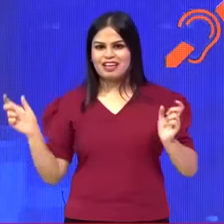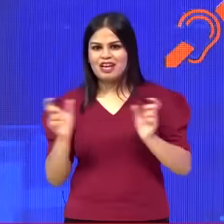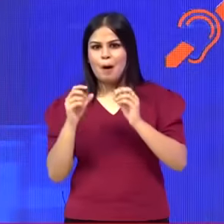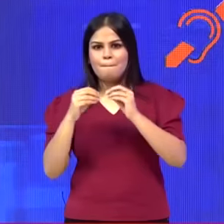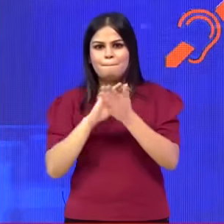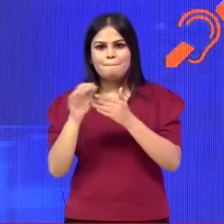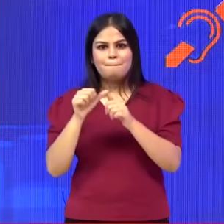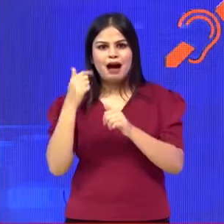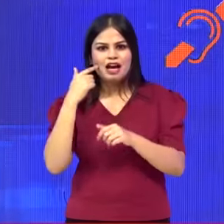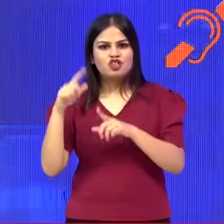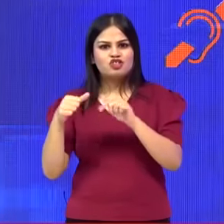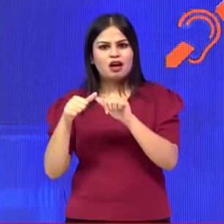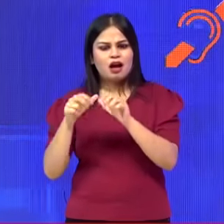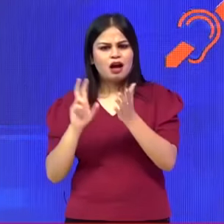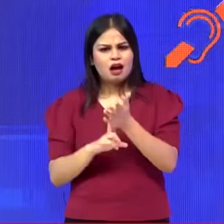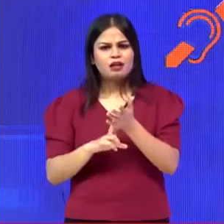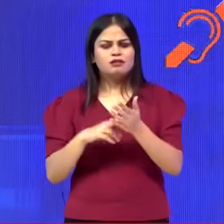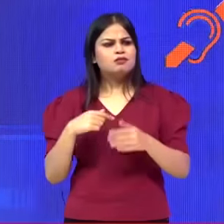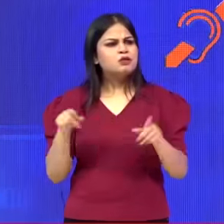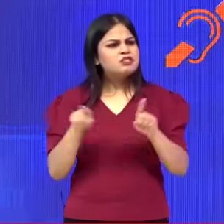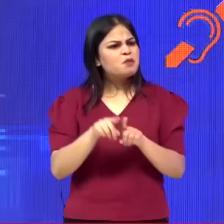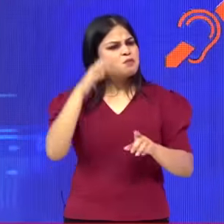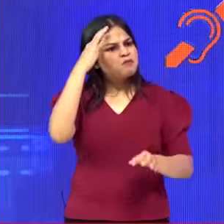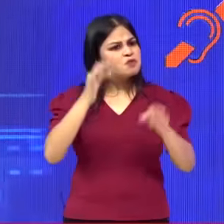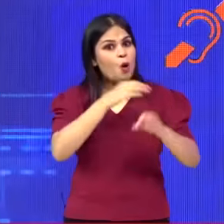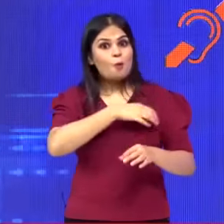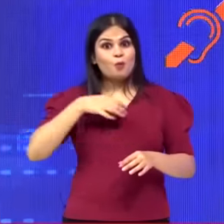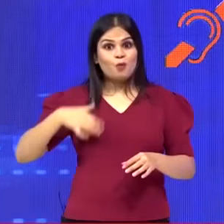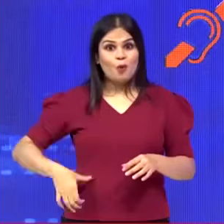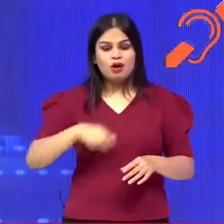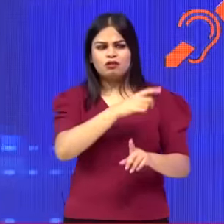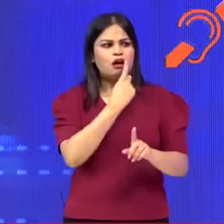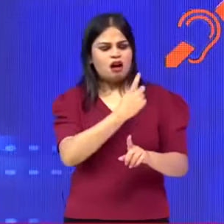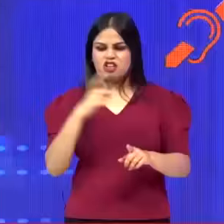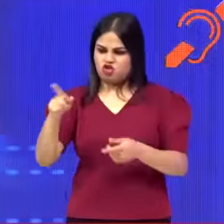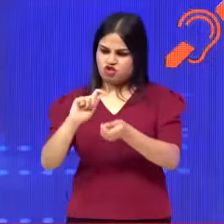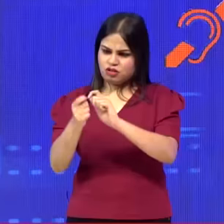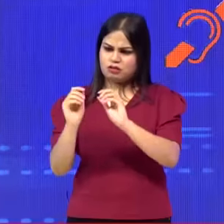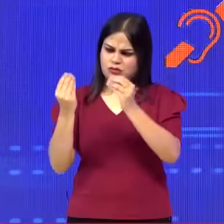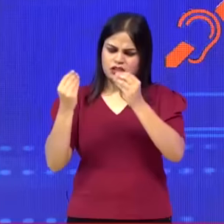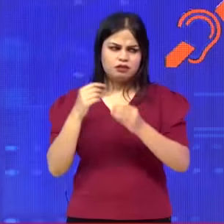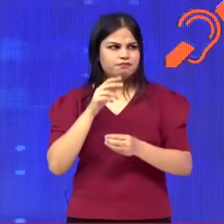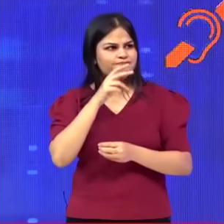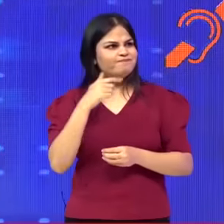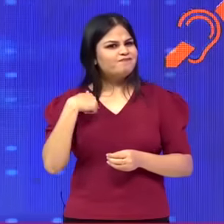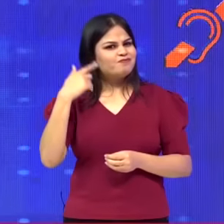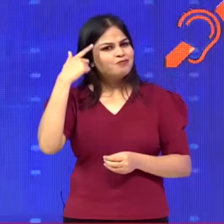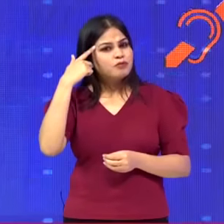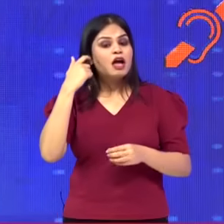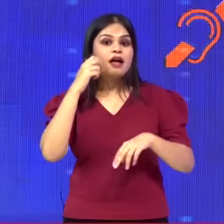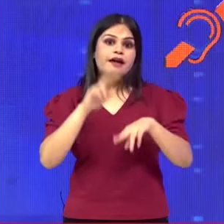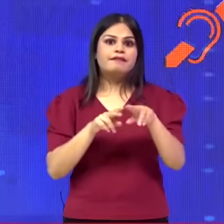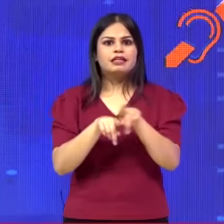politely, the censor board said yaar ye bajrangi bhaijaan ye change kar do, you know, so I said agar ye punjab ja rahe